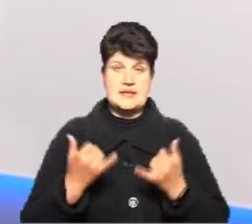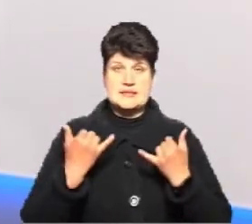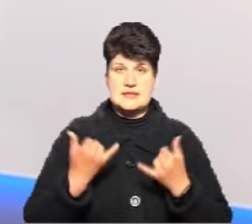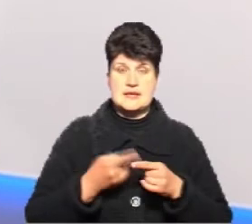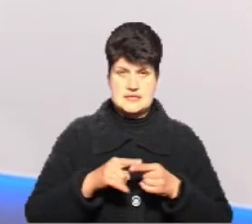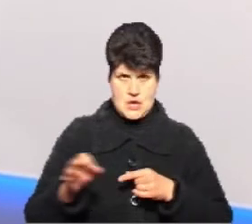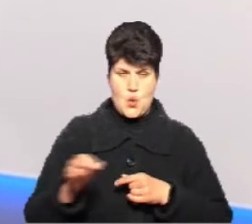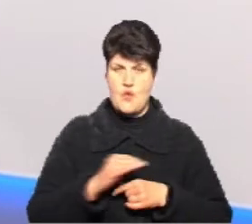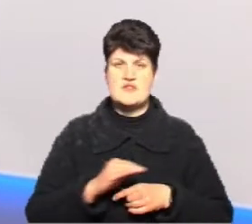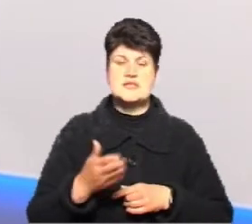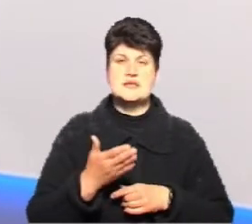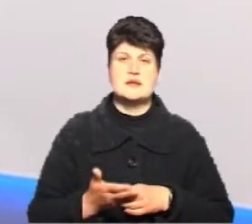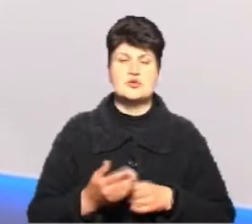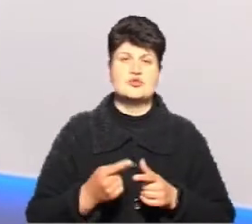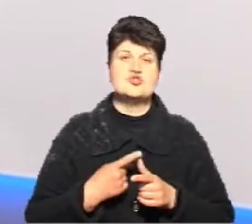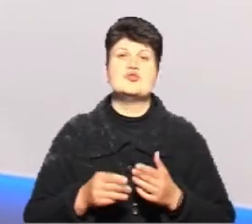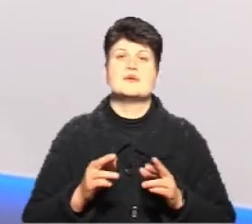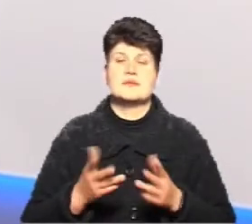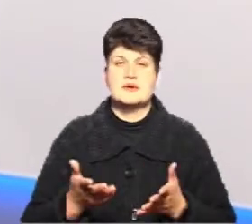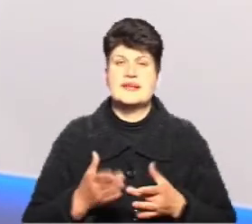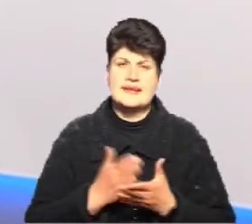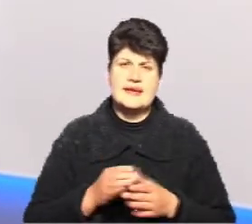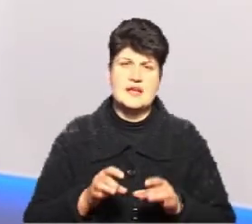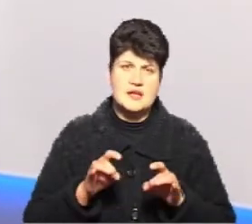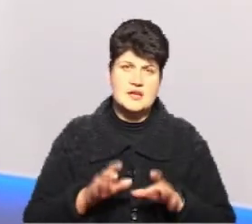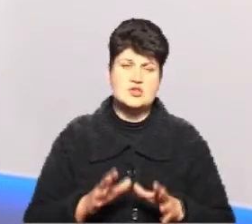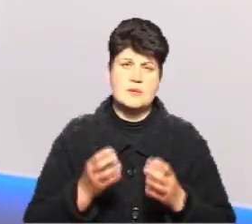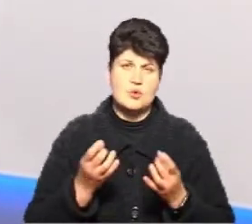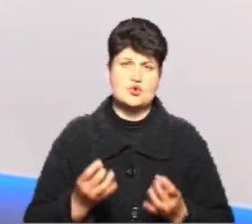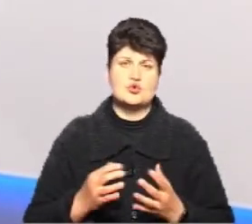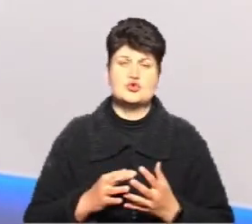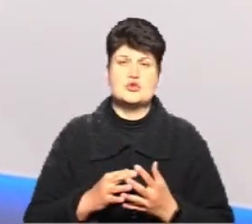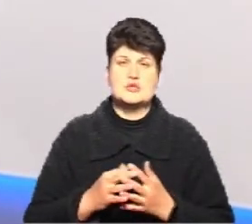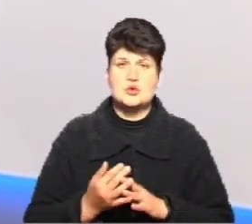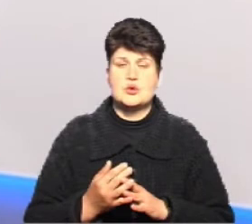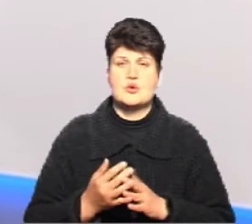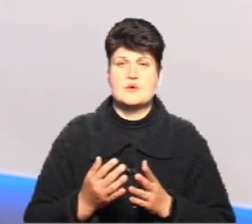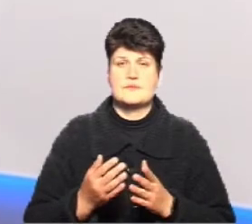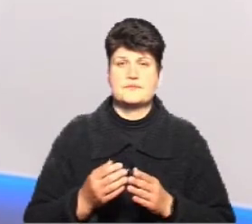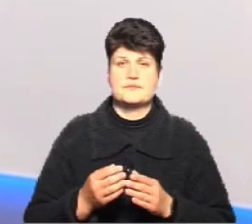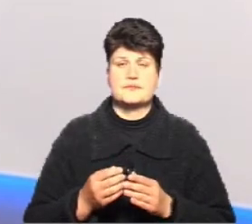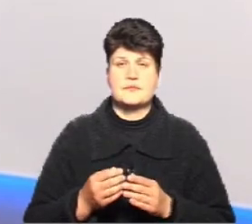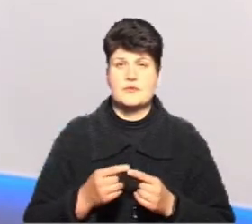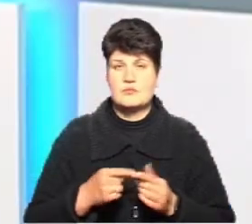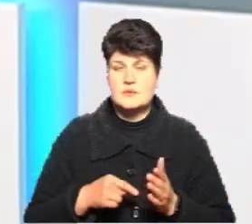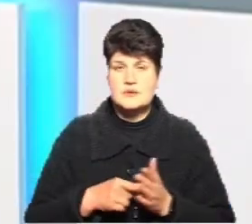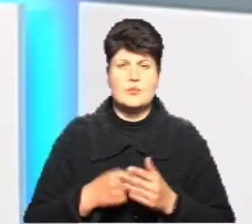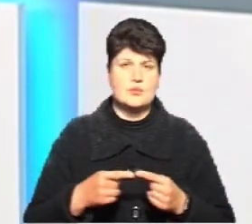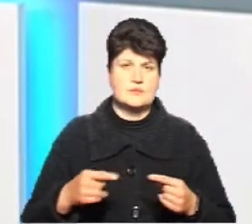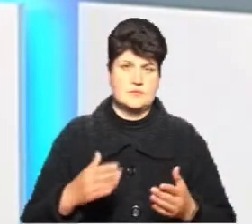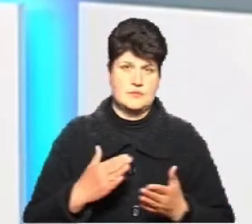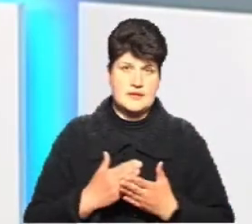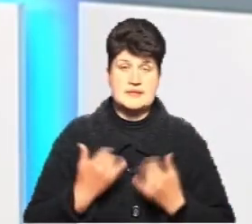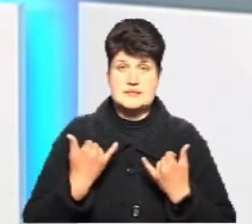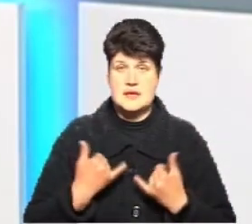чи це просто так якось? Є рішення, є просто, що село там собі вирішило, що вони скидають десь в одному місці. По-всякому є. Тобто зараз ми дивимося,